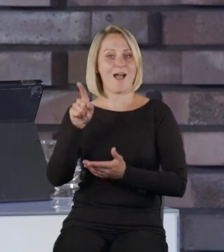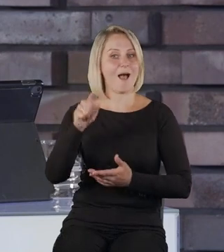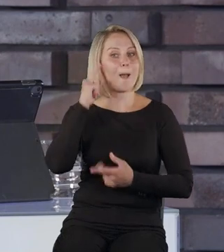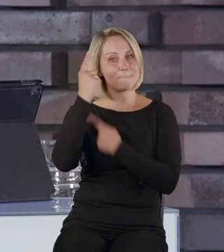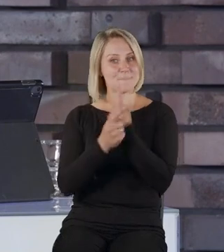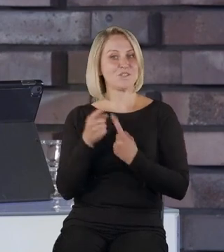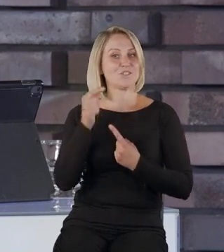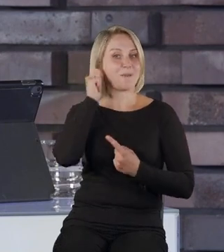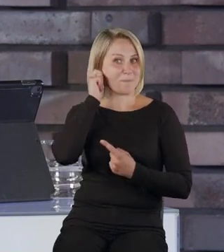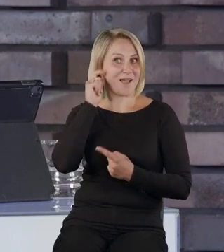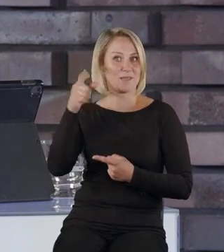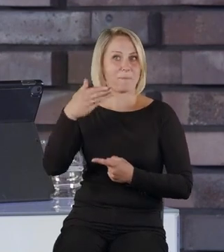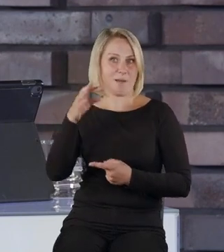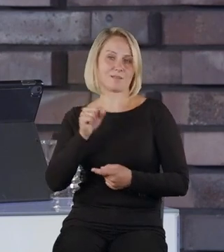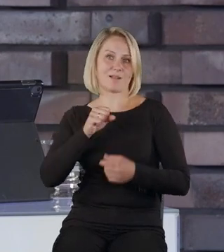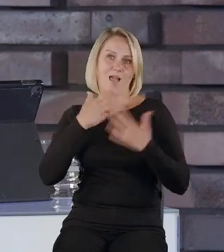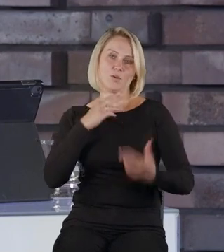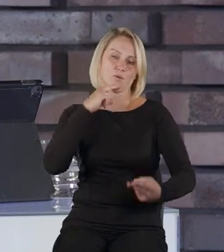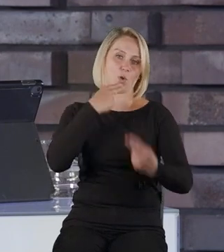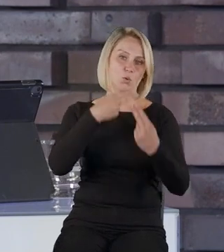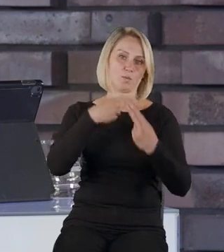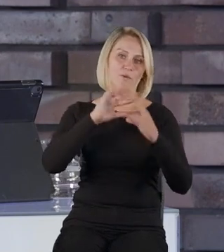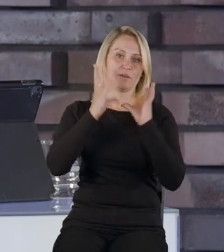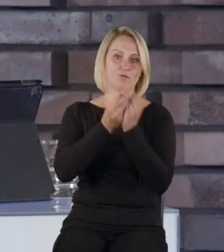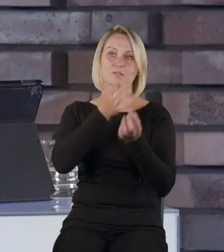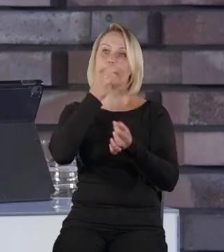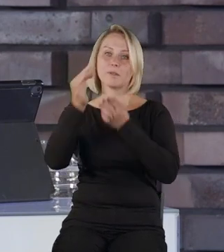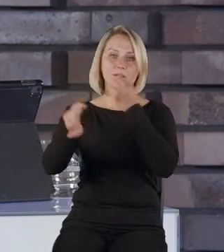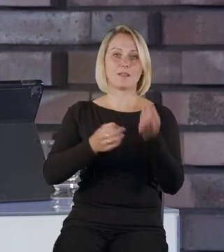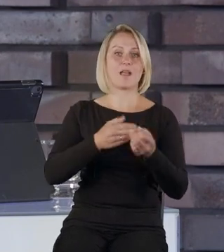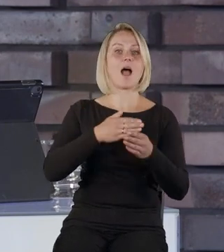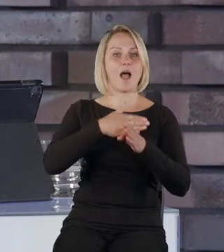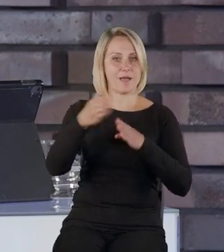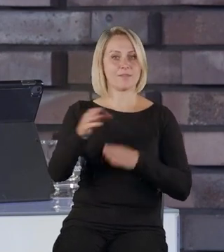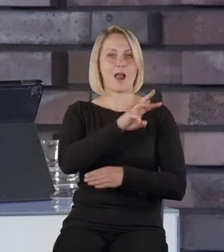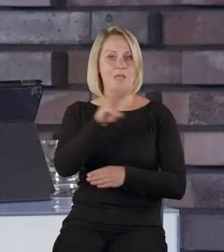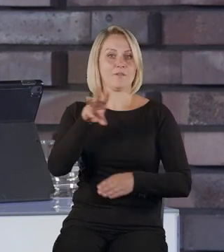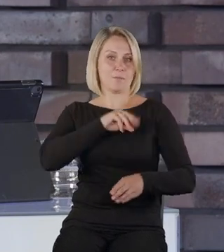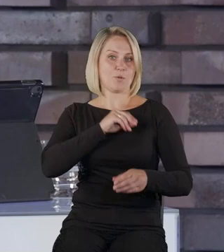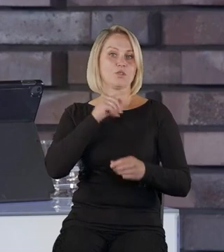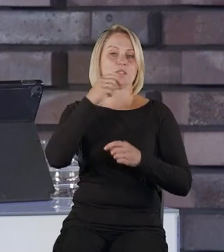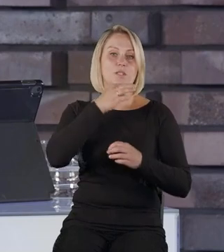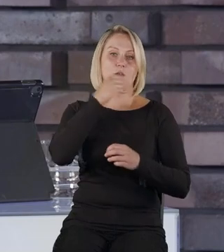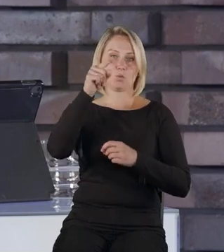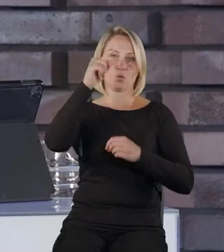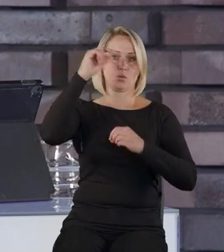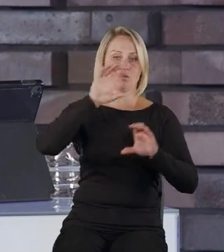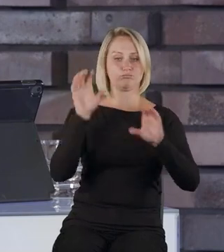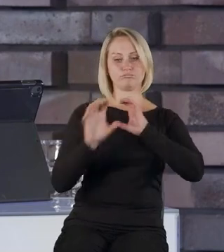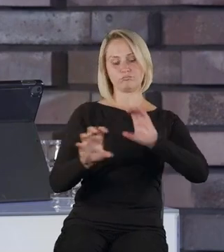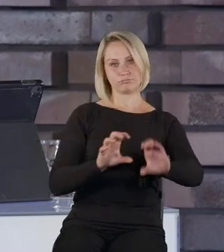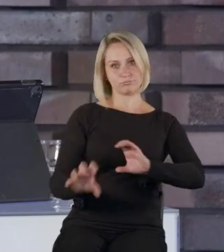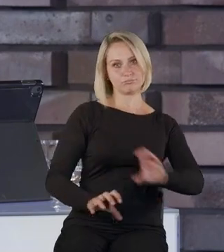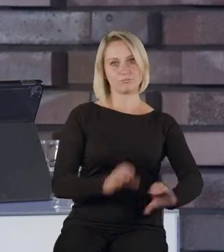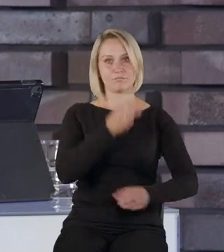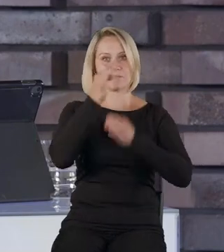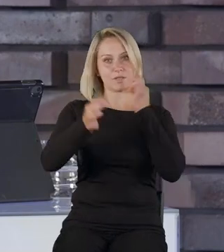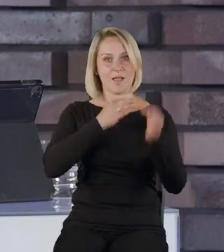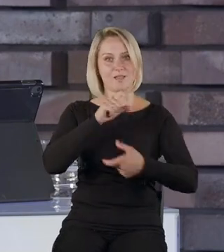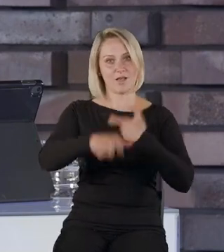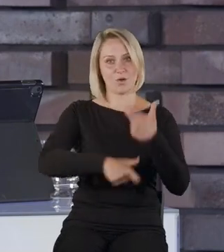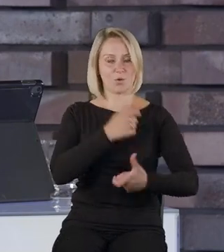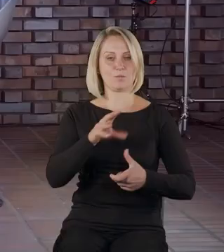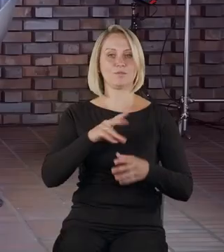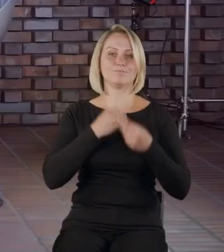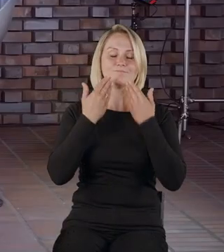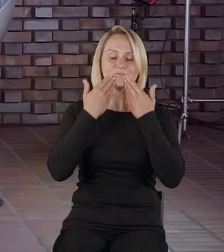z chęcią również odpowie na wszelkie pytania, jeśli jakieś się pojawią, a nadal możecie je zadawać na naszej konwersacji poniżej transmisji. I ja już